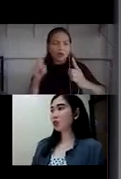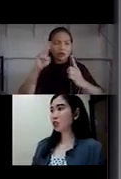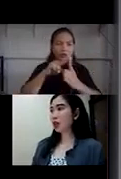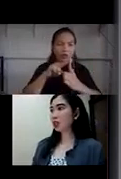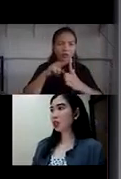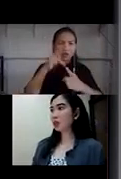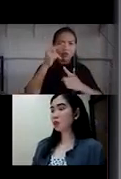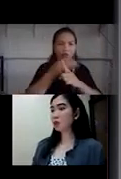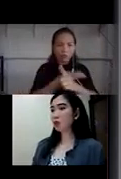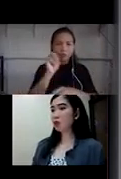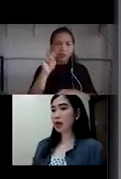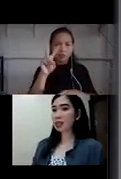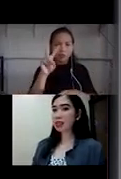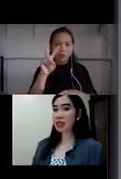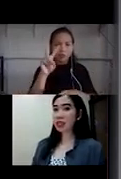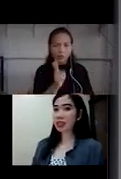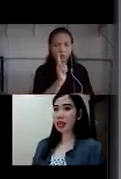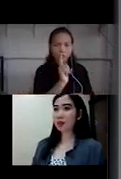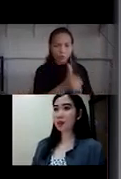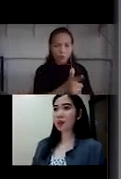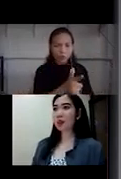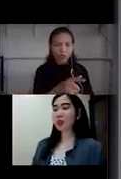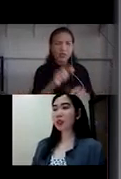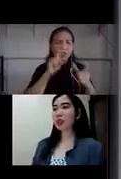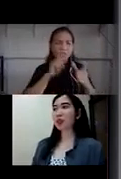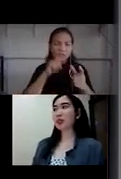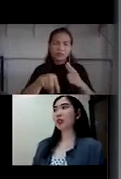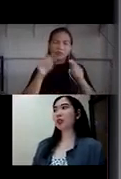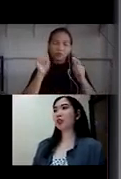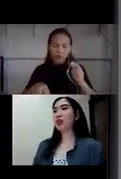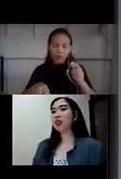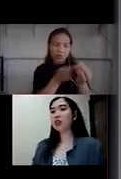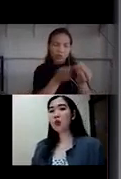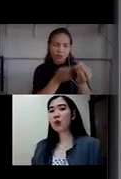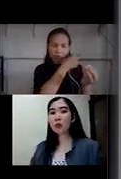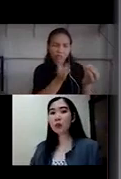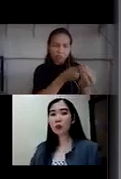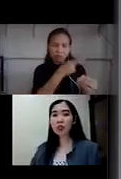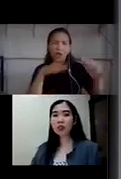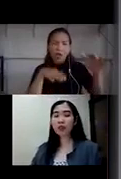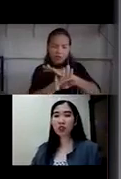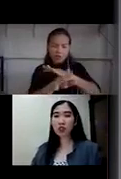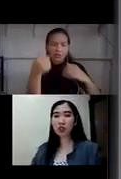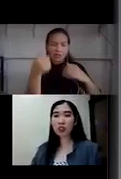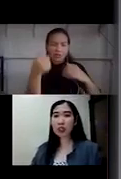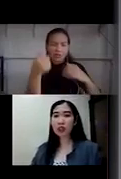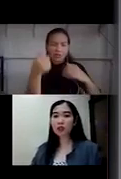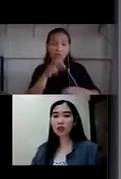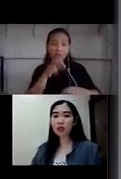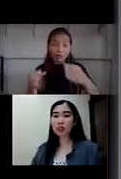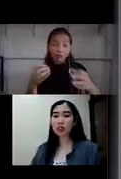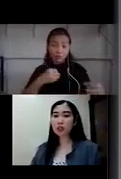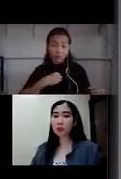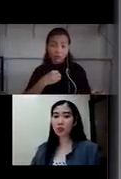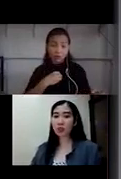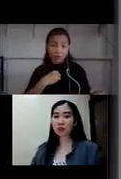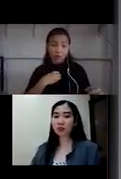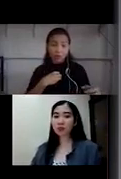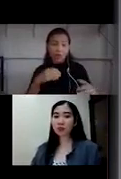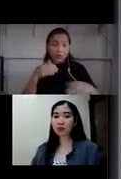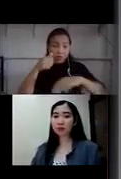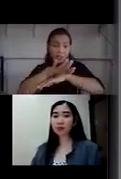pwede nyo siyang i-remove yung access anytime kung kayo yung nag-send nun. So, ano po ba yung feature ng confidential